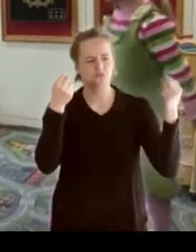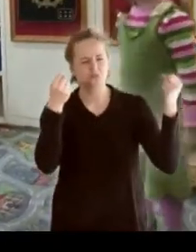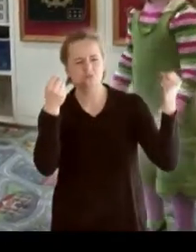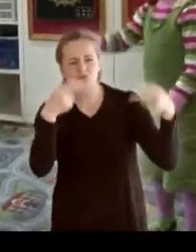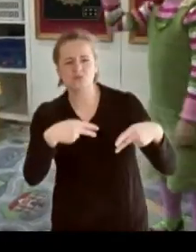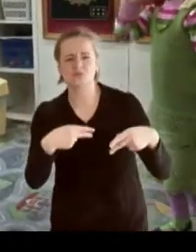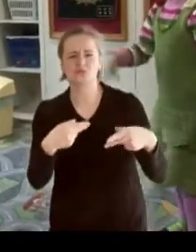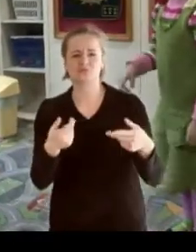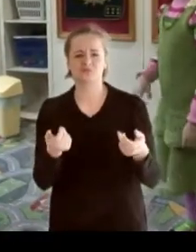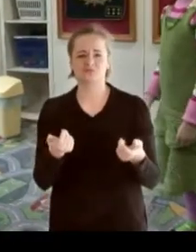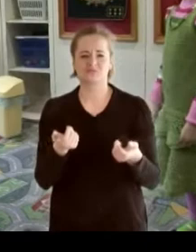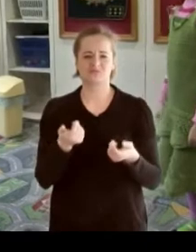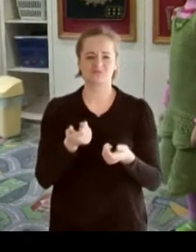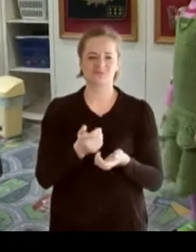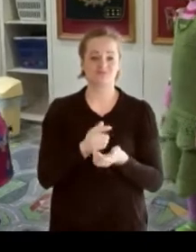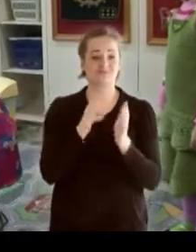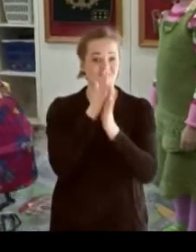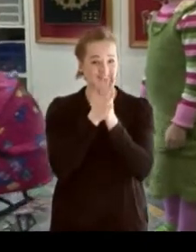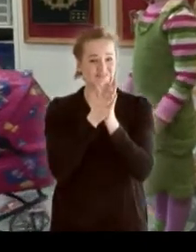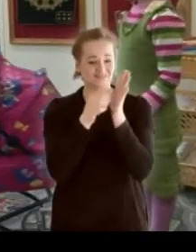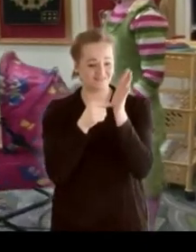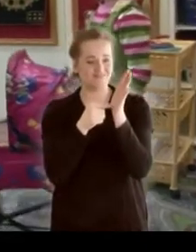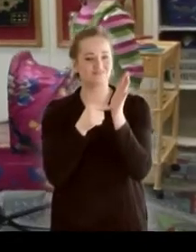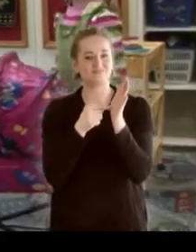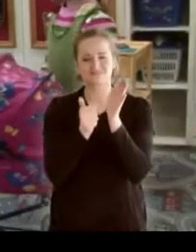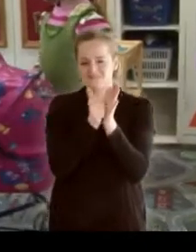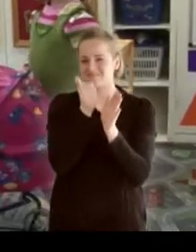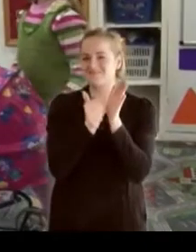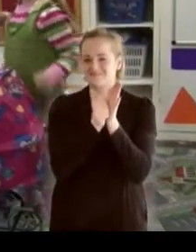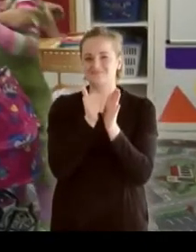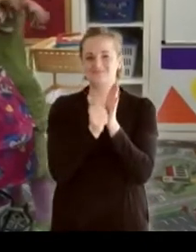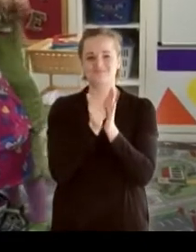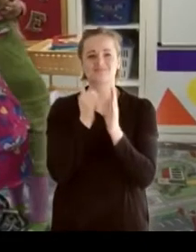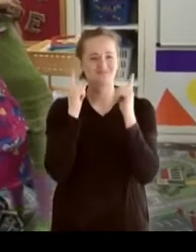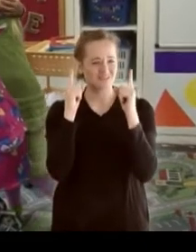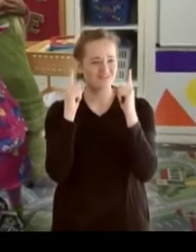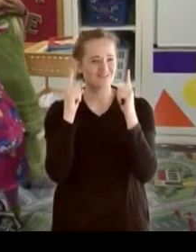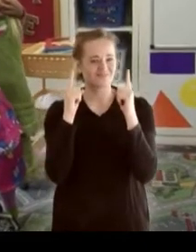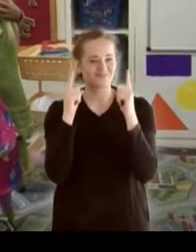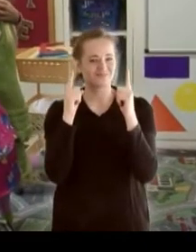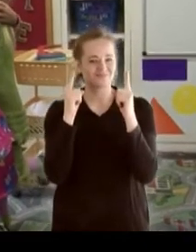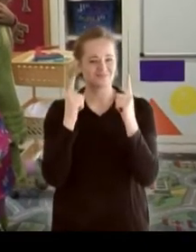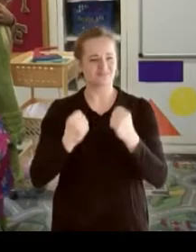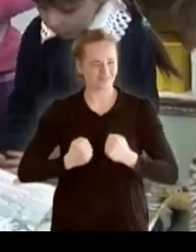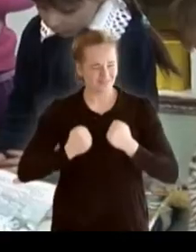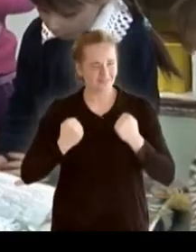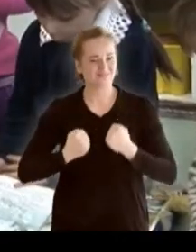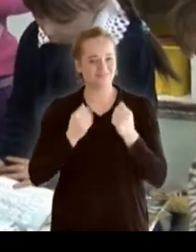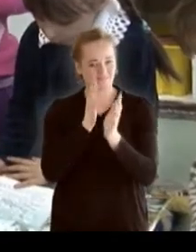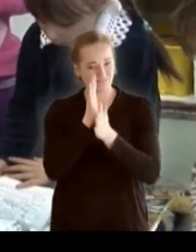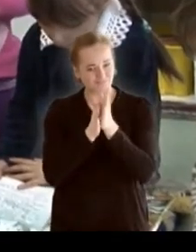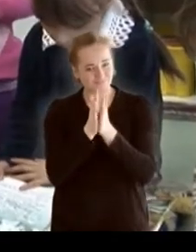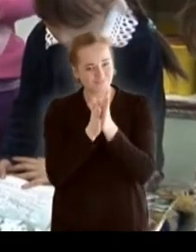tai prisiminki laiku. Reikia kalbėti gražiai ir